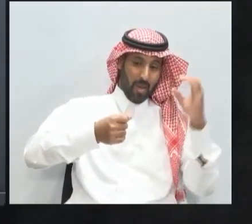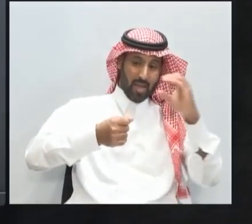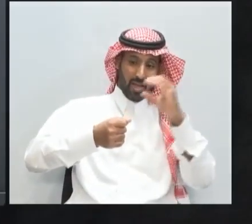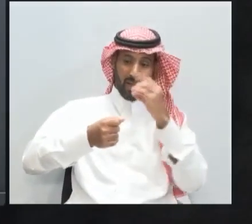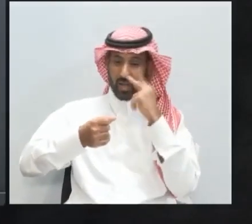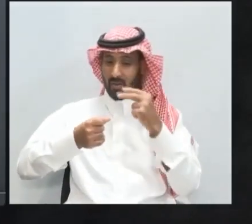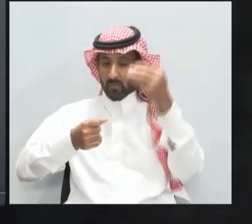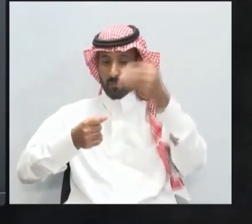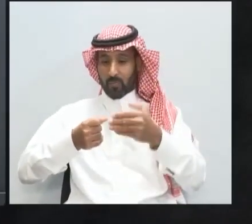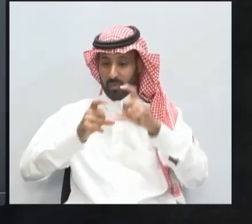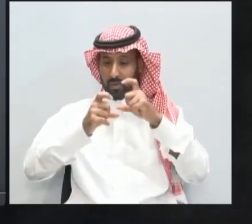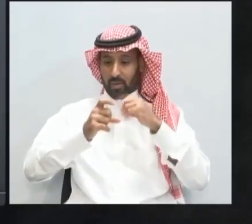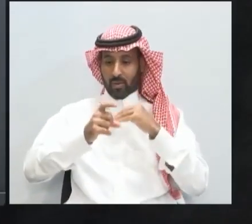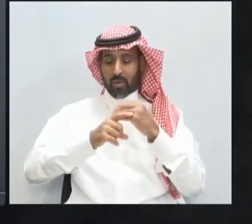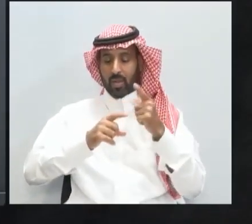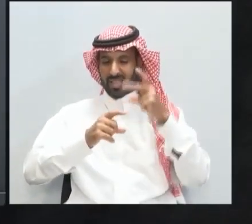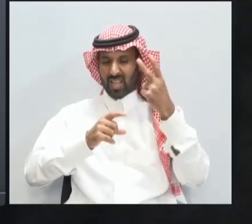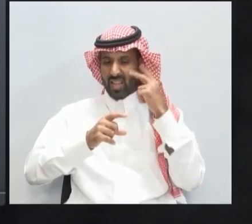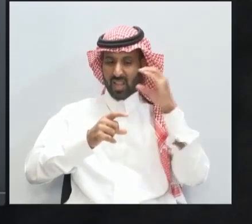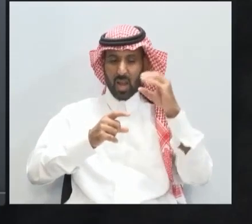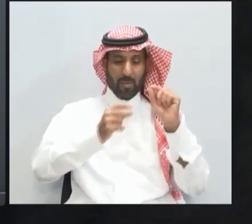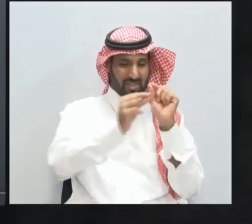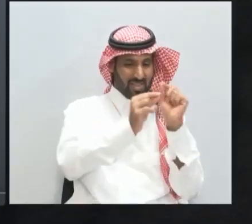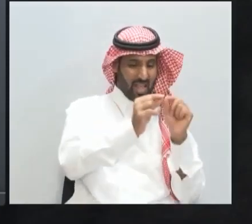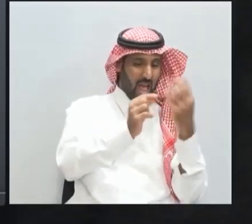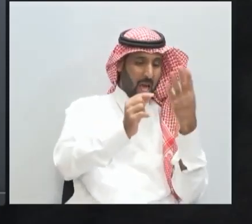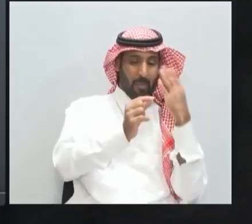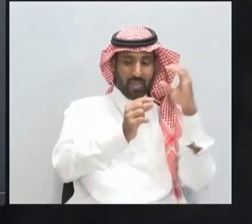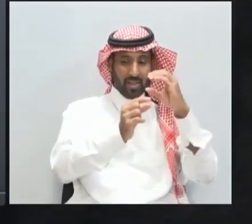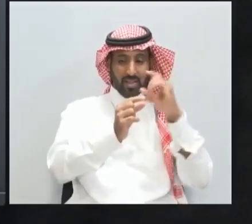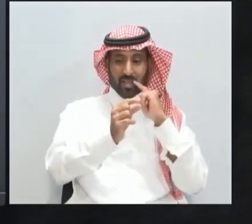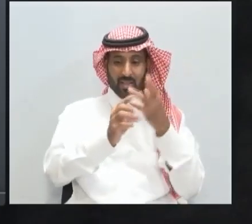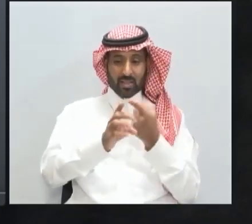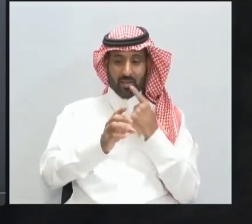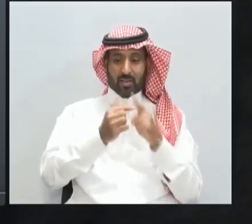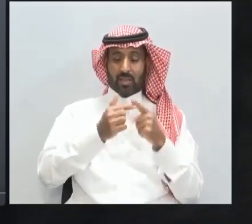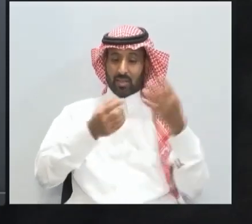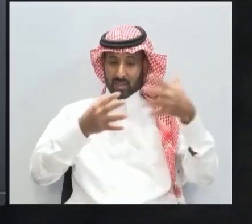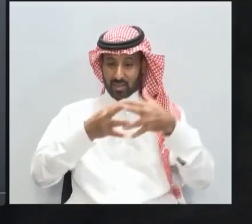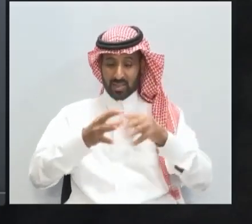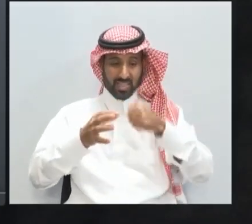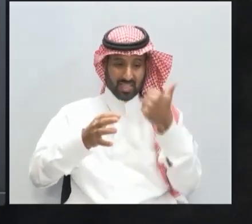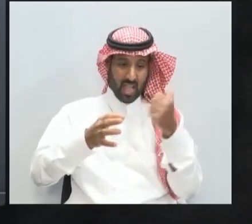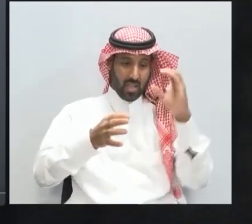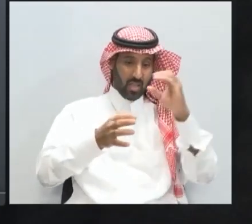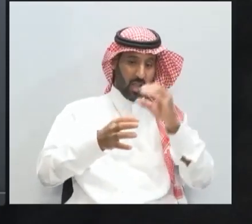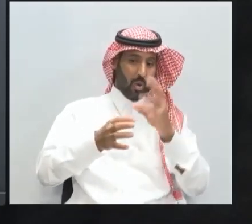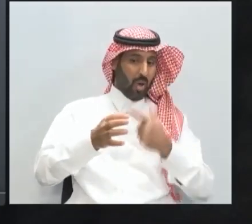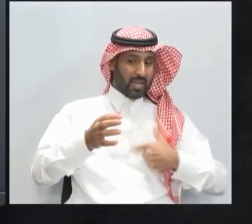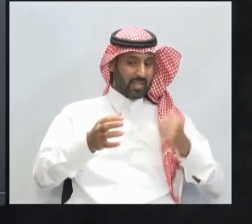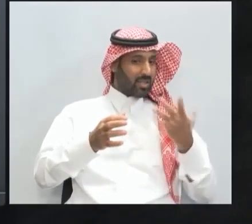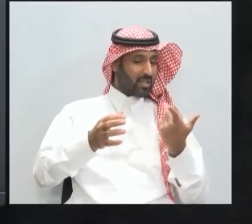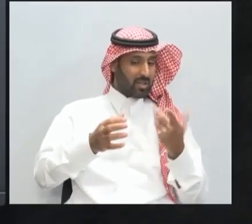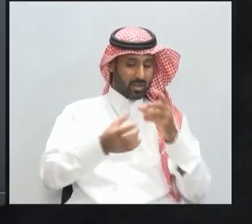الذي يظهر معنا في هذه الصوره ذرتين كربون وهنا اربع ذرات كربون سوف ينتج لدينا مركب سداسي الكربون ما هو اسم